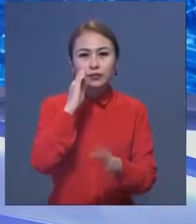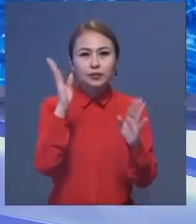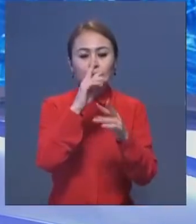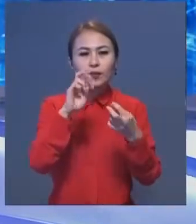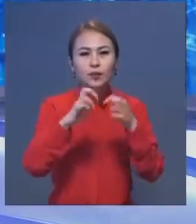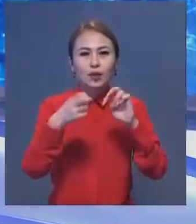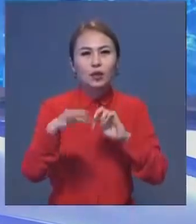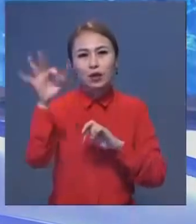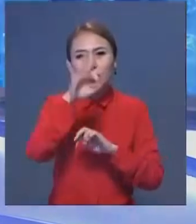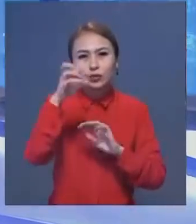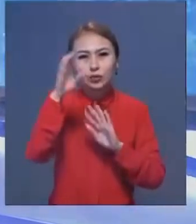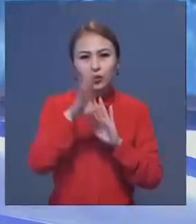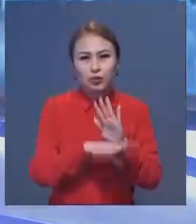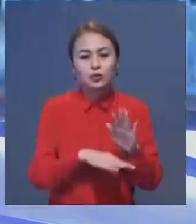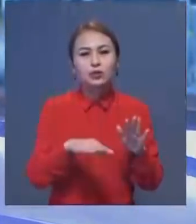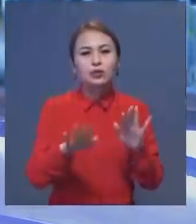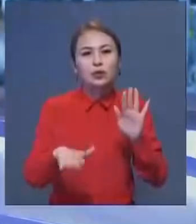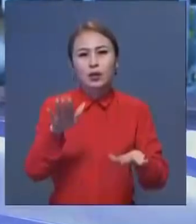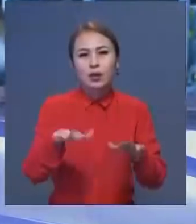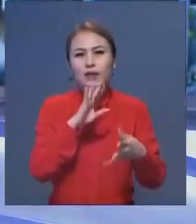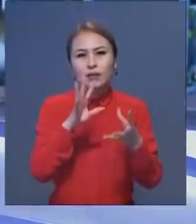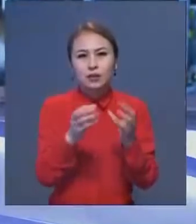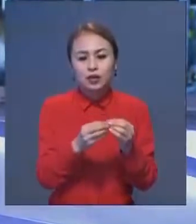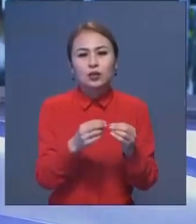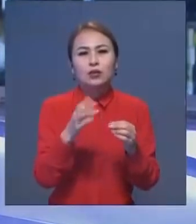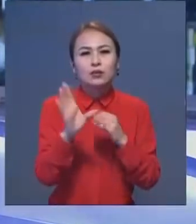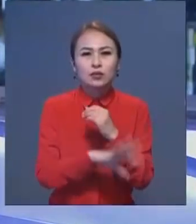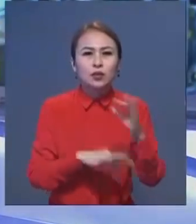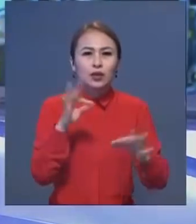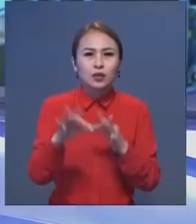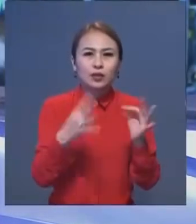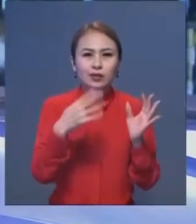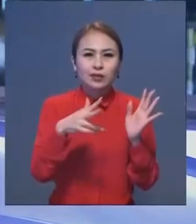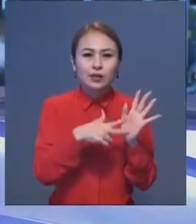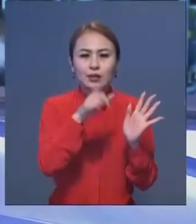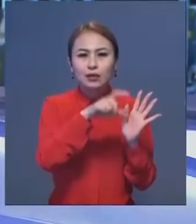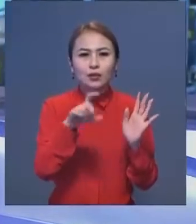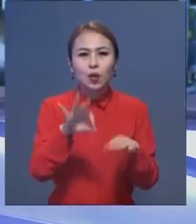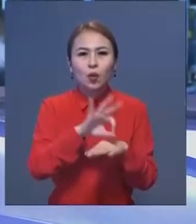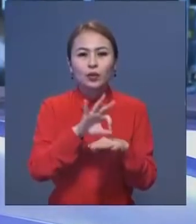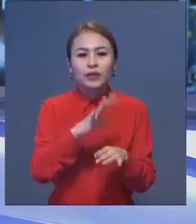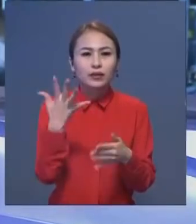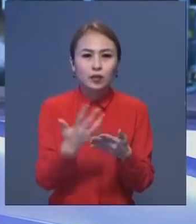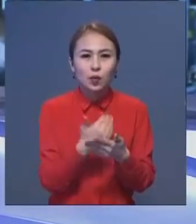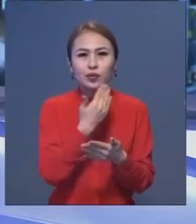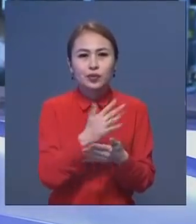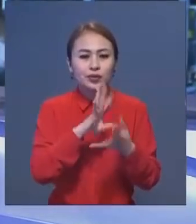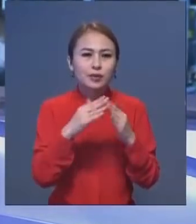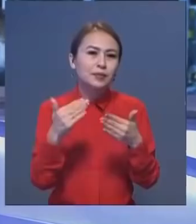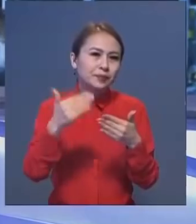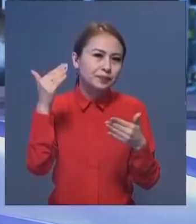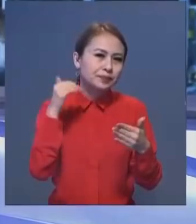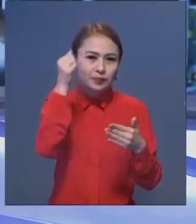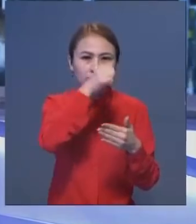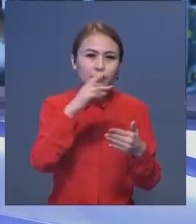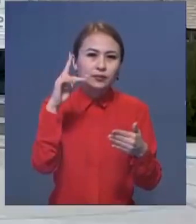Шымкентте эпидемиологиялық ахуал тұрақсыз күйінде қалып отыр. Соңғы тәуліктің өзінде 48 адамнан коронавирус анықталған. Осы